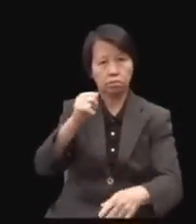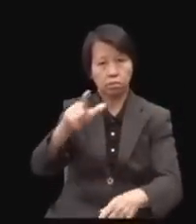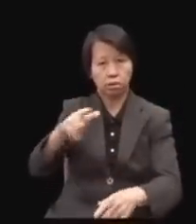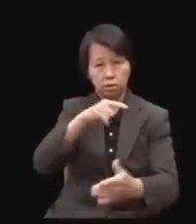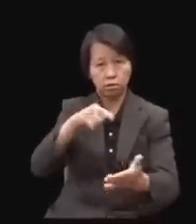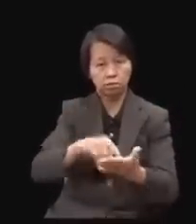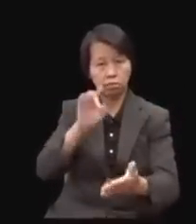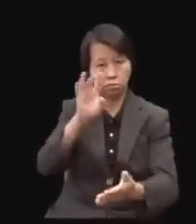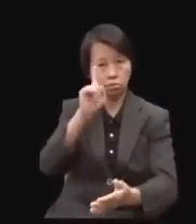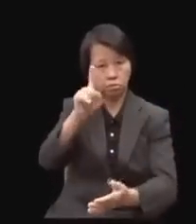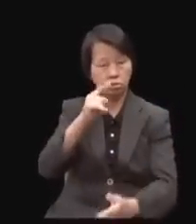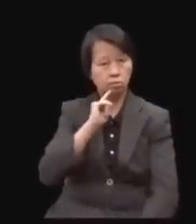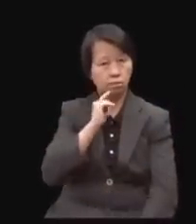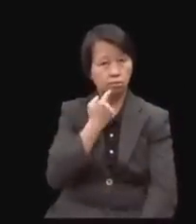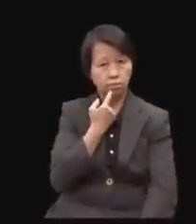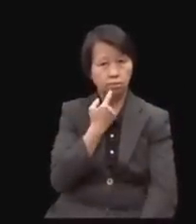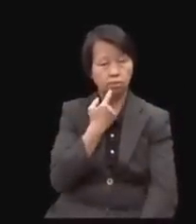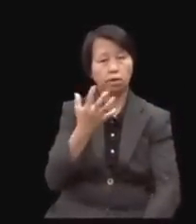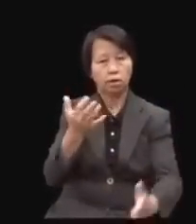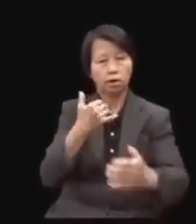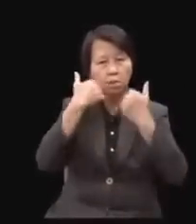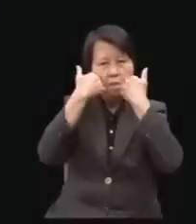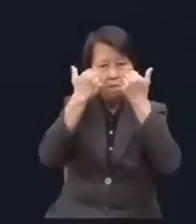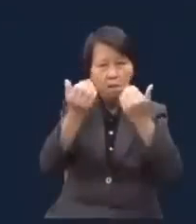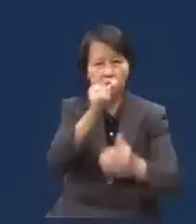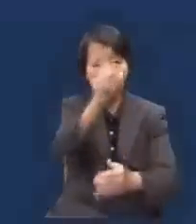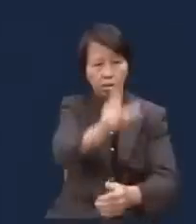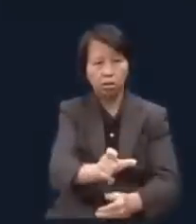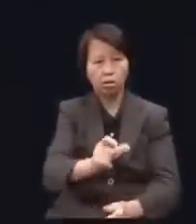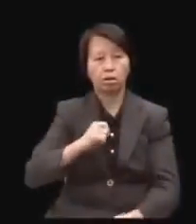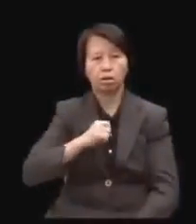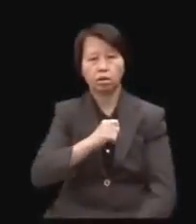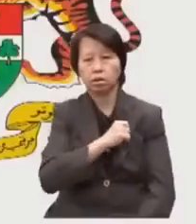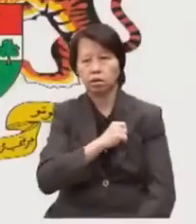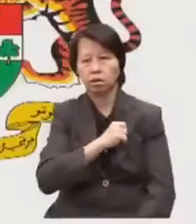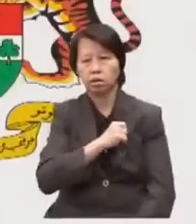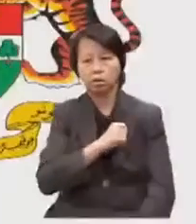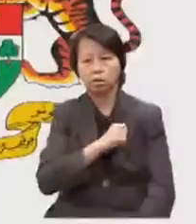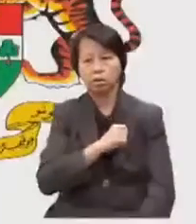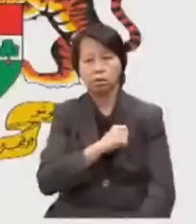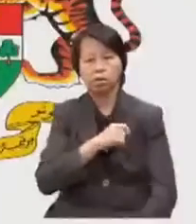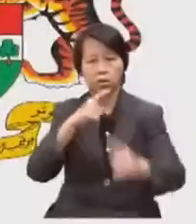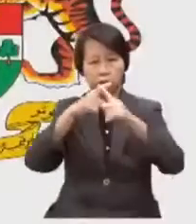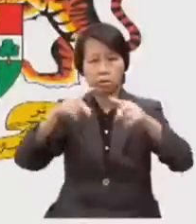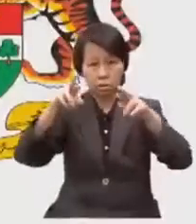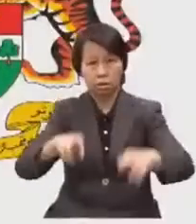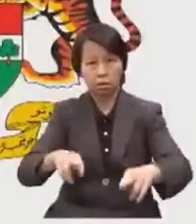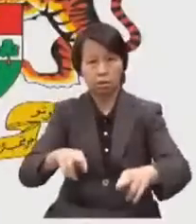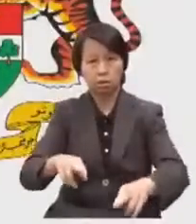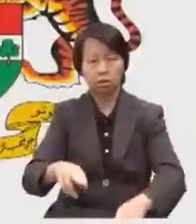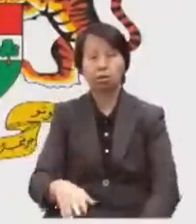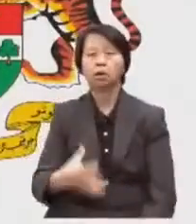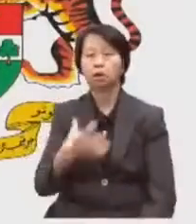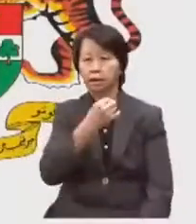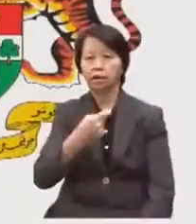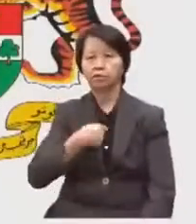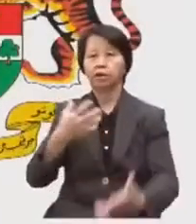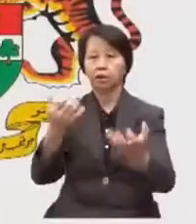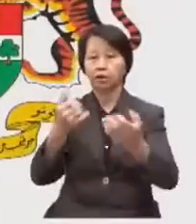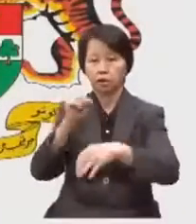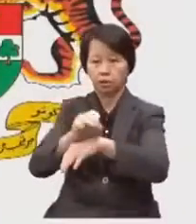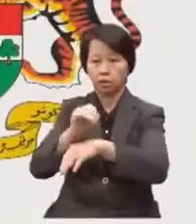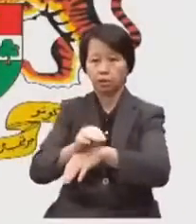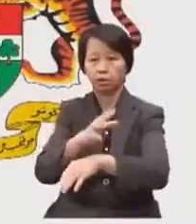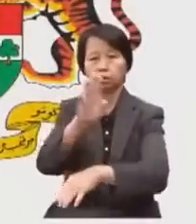perkara yang sangat serius ingin mengaitkan seorang ahli juga ingin menasehati